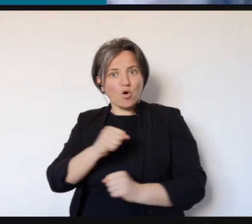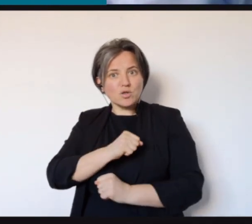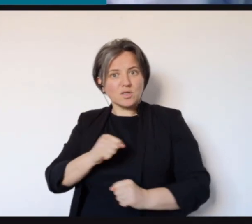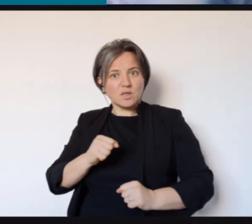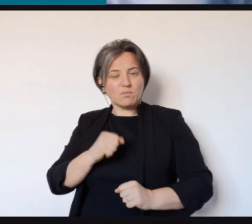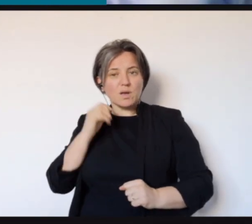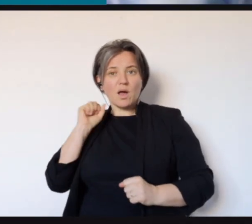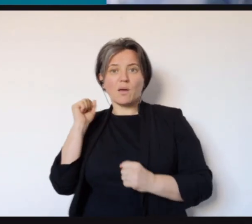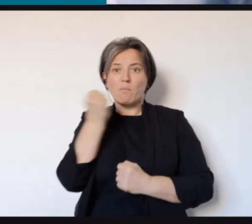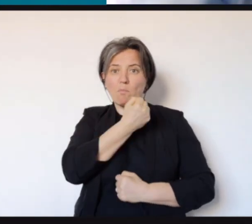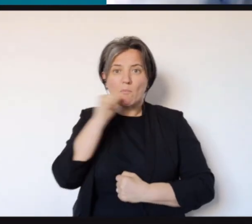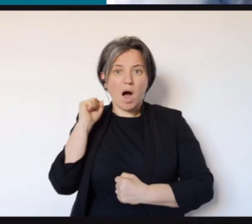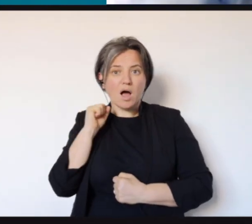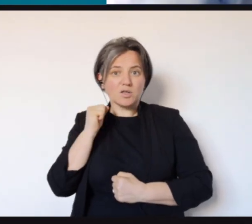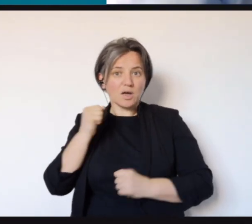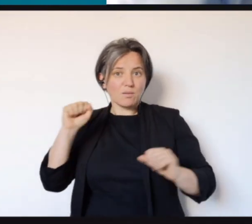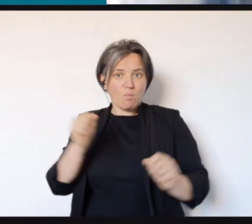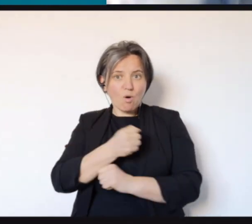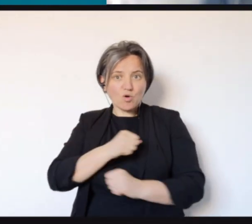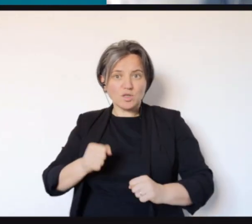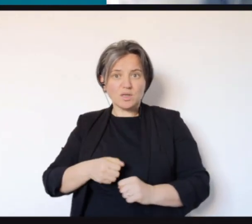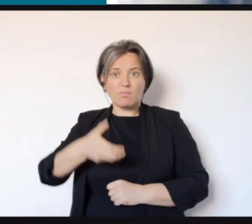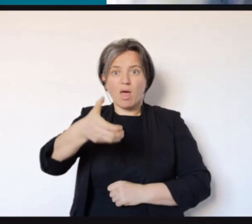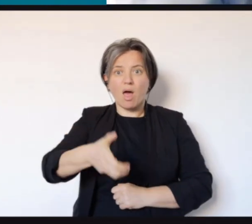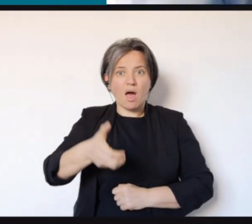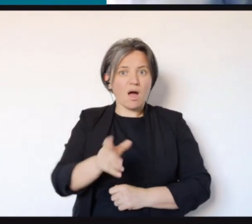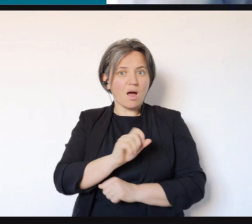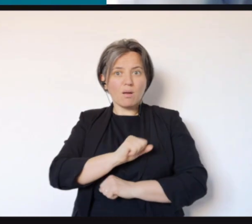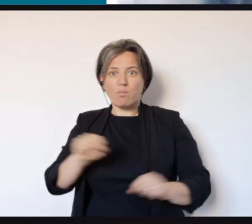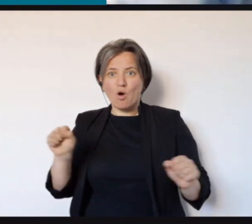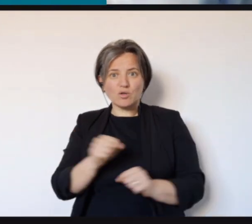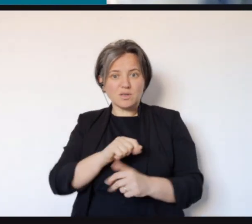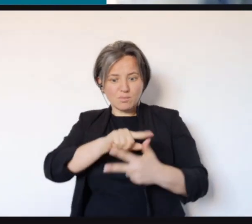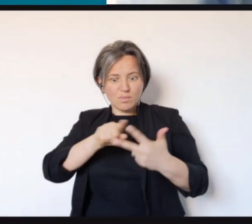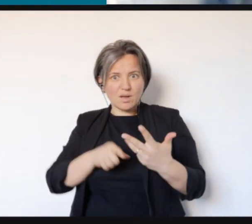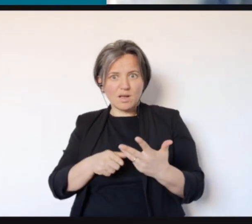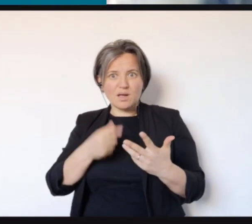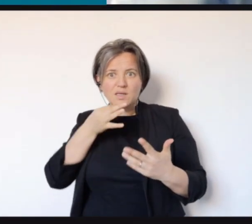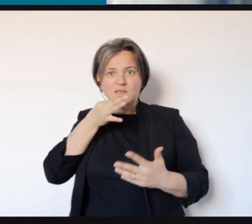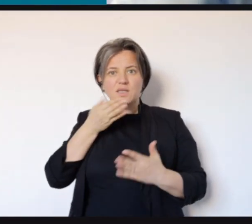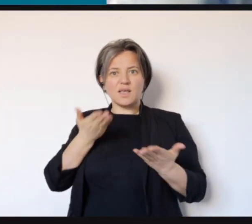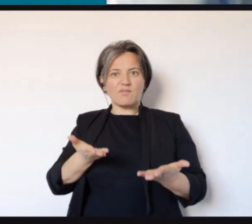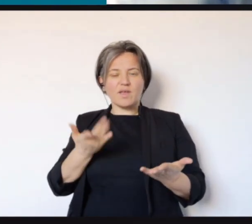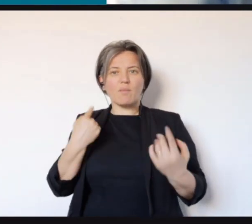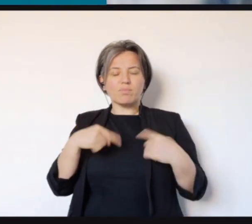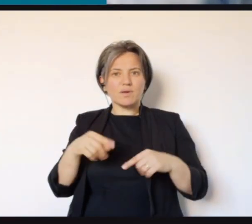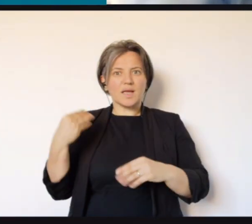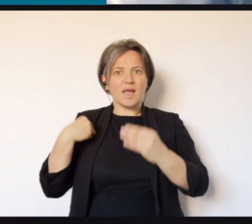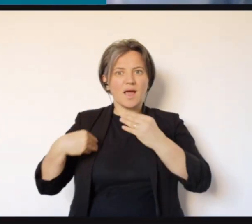abbracciare, non ci possiamo baciare, non possiamo stringerci la mano.